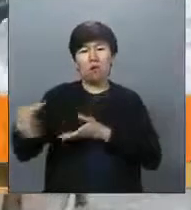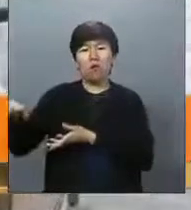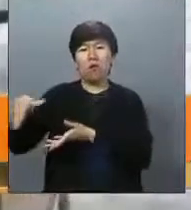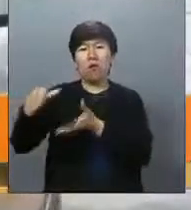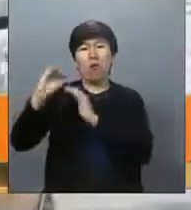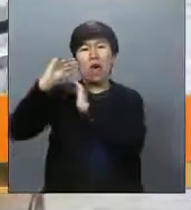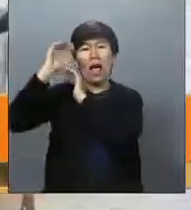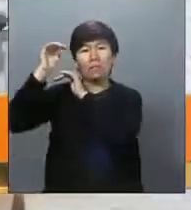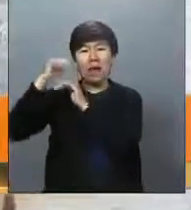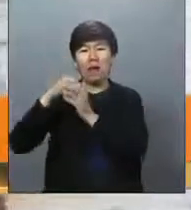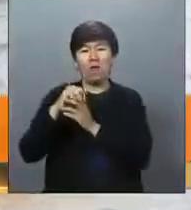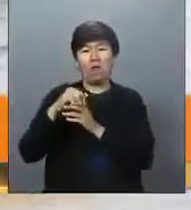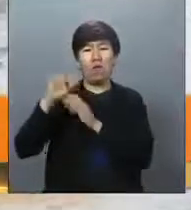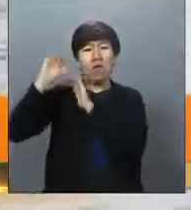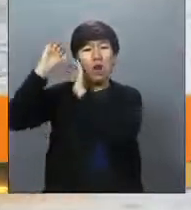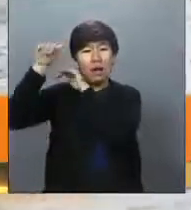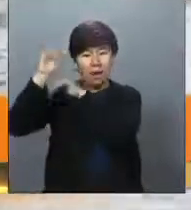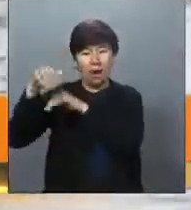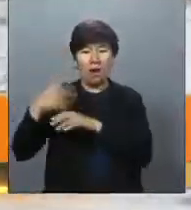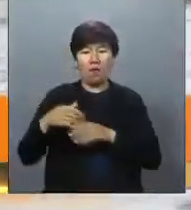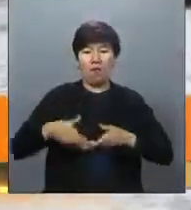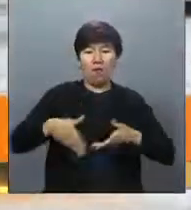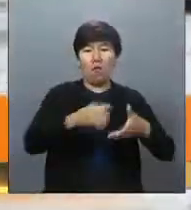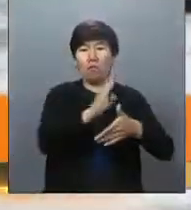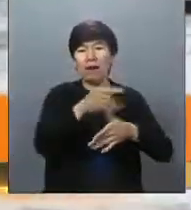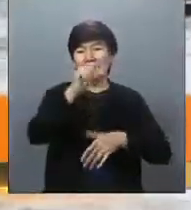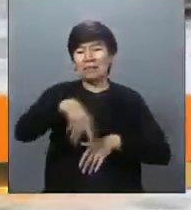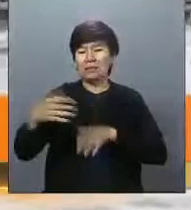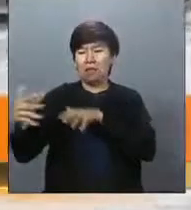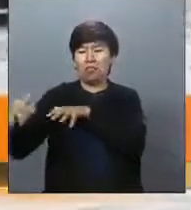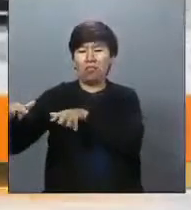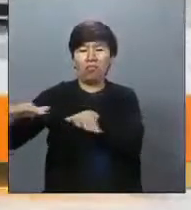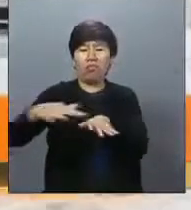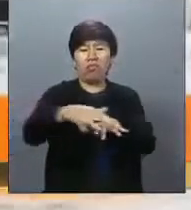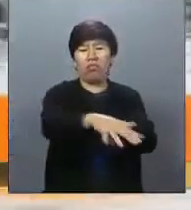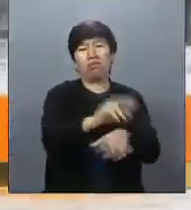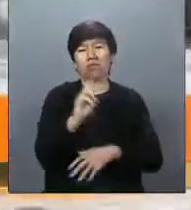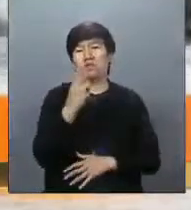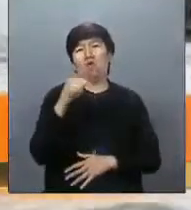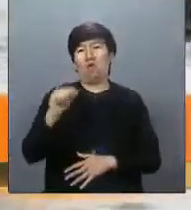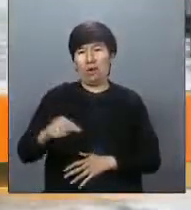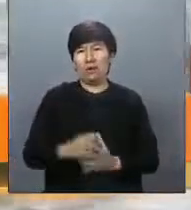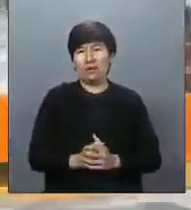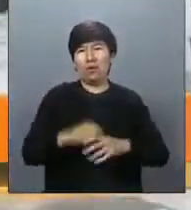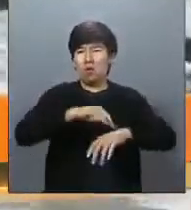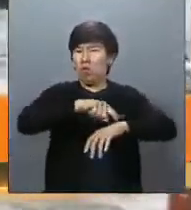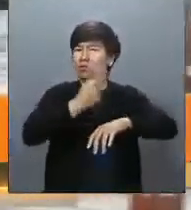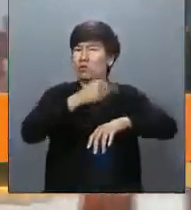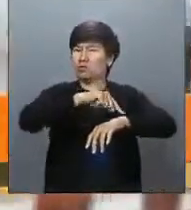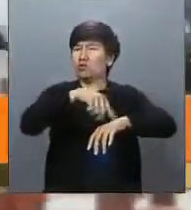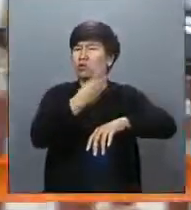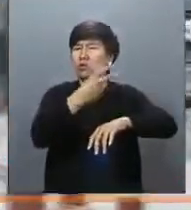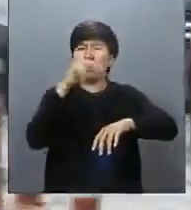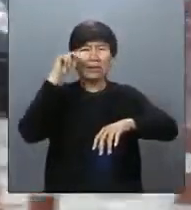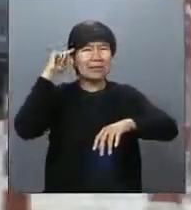พร้าวแล้วก็คลองบางซื่อที่ยังรอการระบายขณะนี้คาดว่าจะใช้เวลาอีกพอสมควรนะครับคาดว่าจะบ่าย